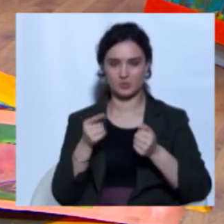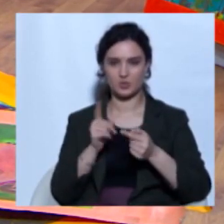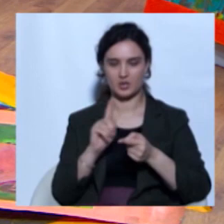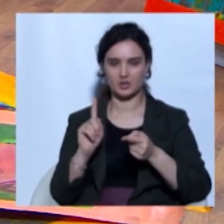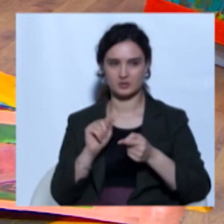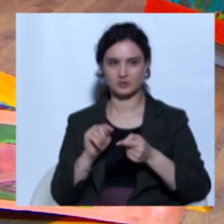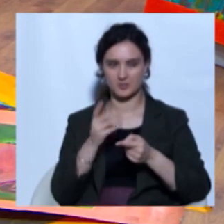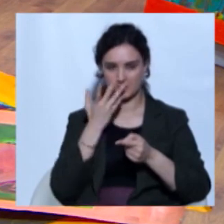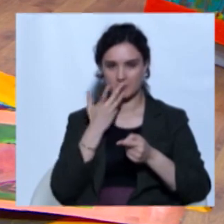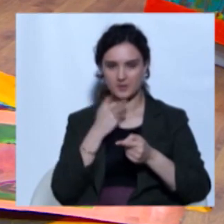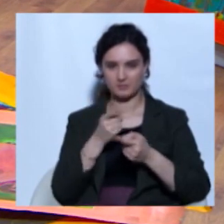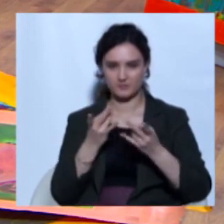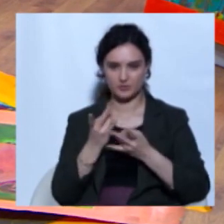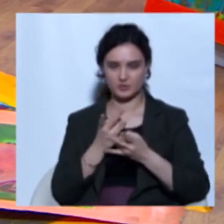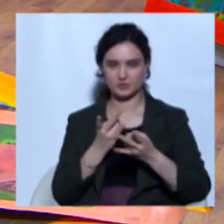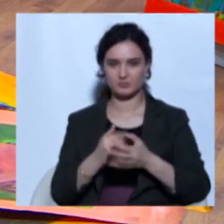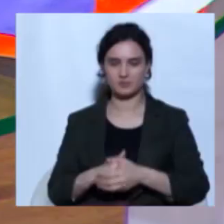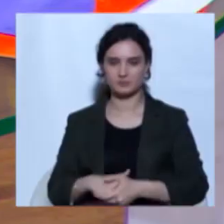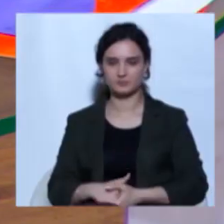რაღაცა ფერები.